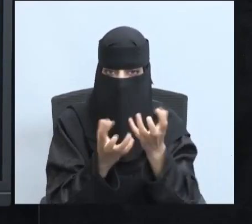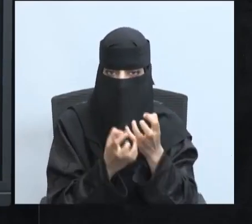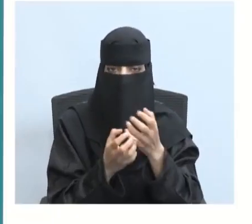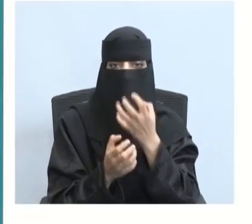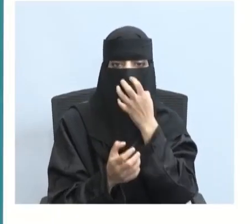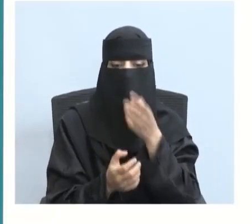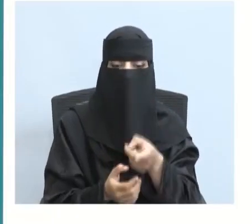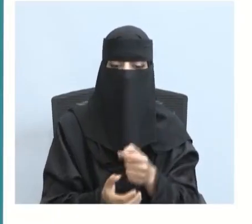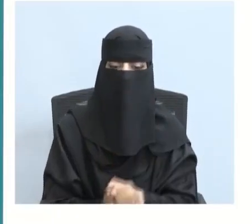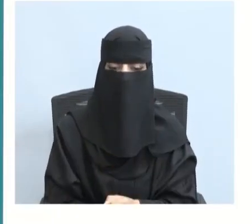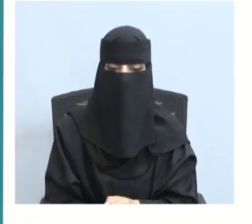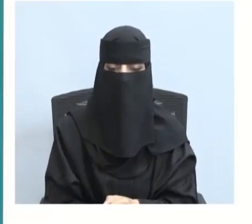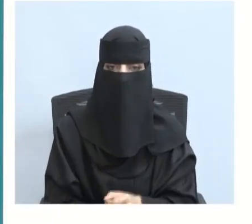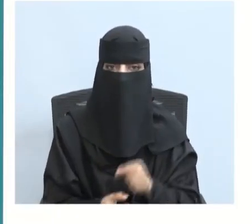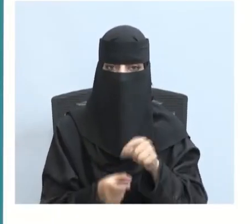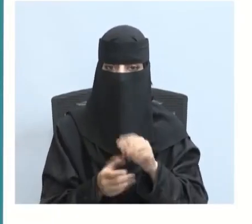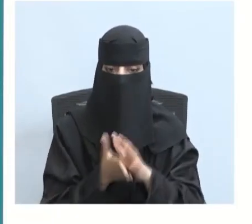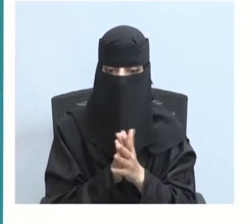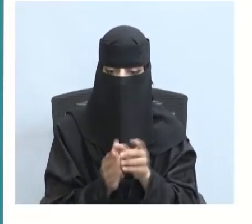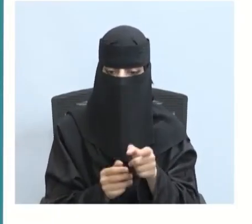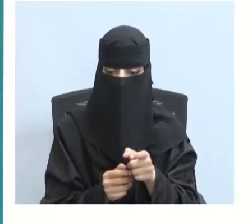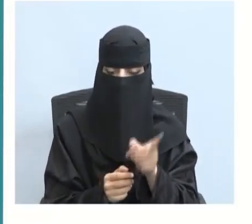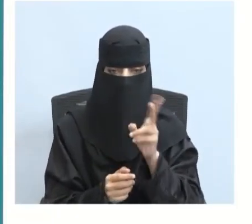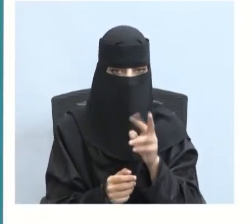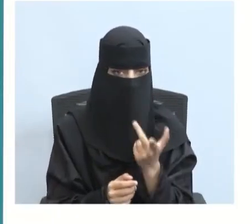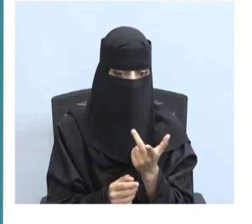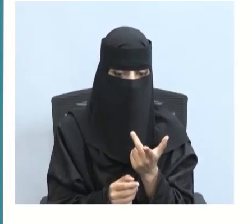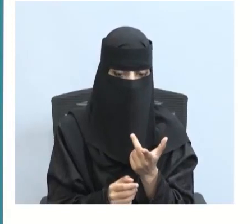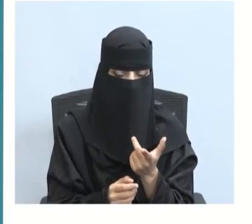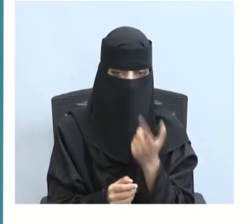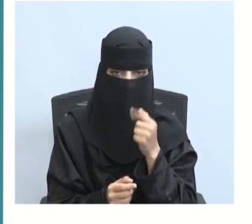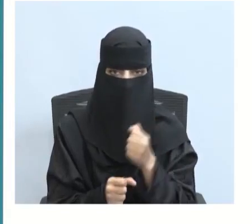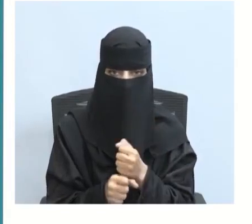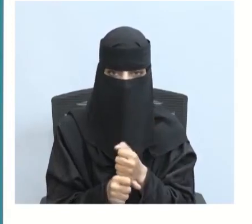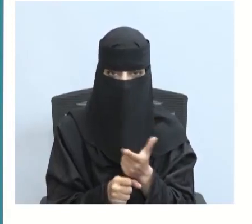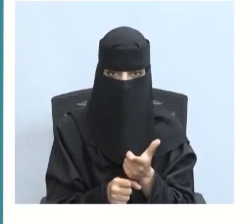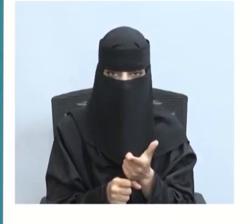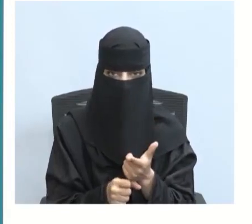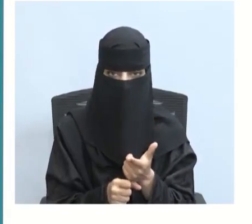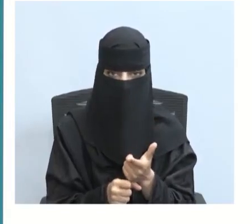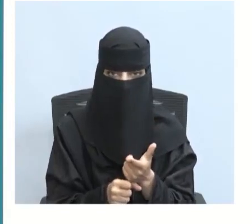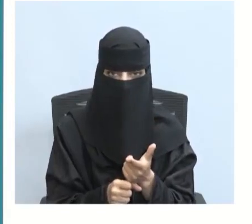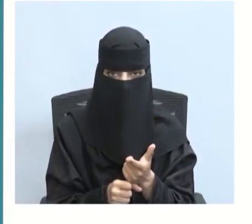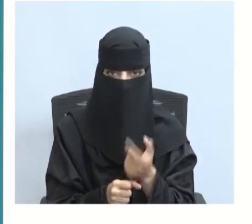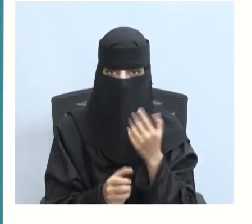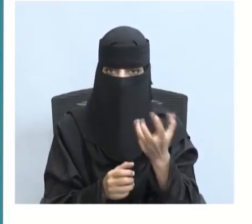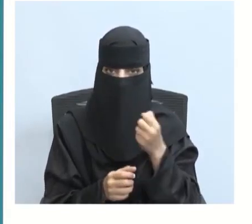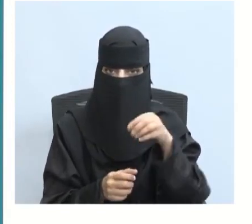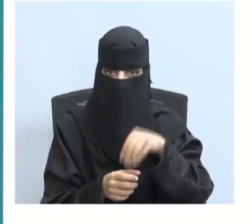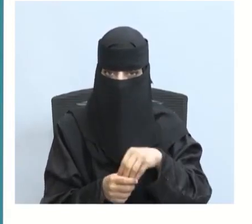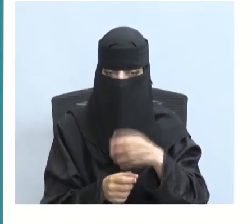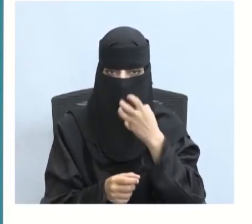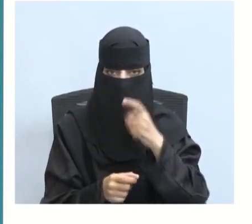طاقه حراريه في الخبز بعد ذلك تكون ا كسبناها طاقه